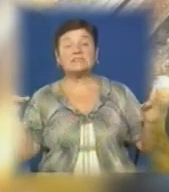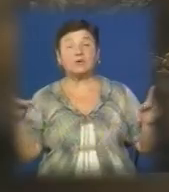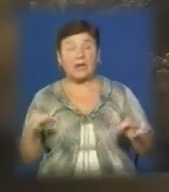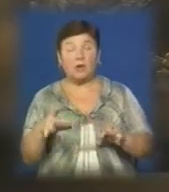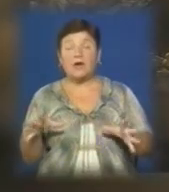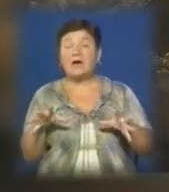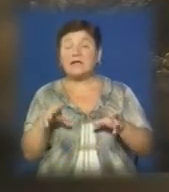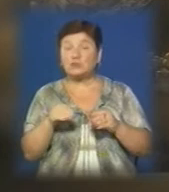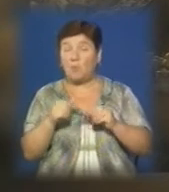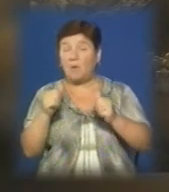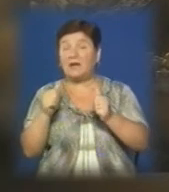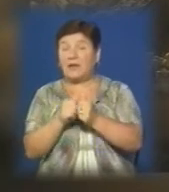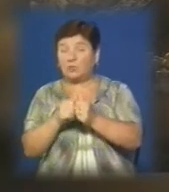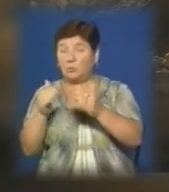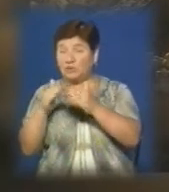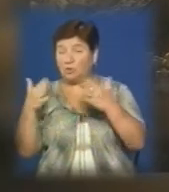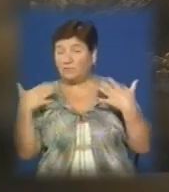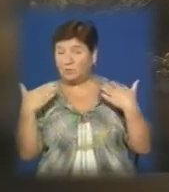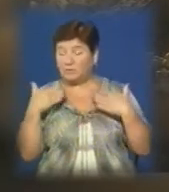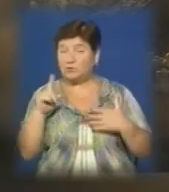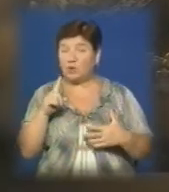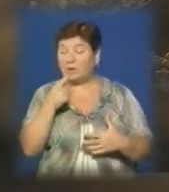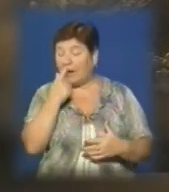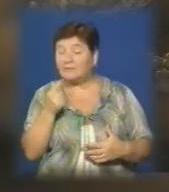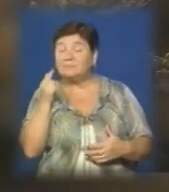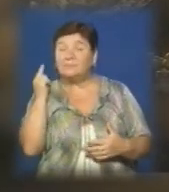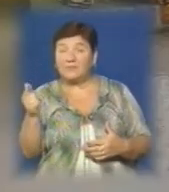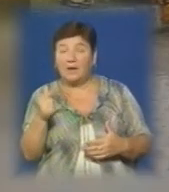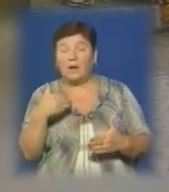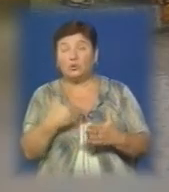Разом з тим врятовано будинки відпочинку, що знаходилися на близькій відстані до